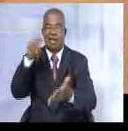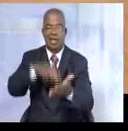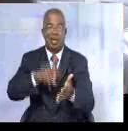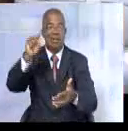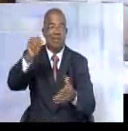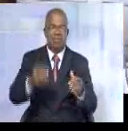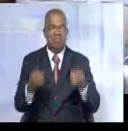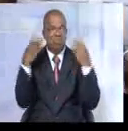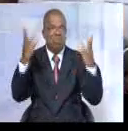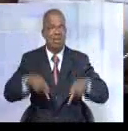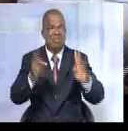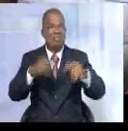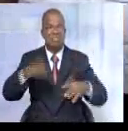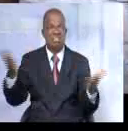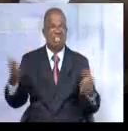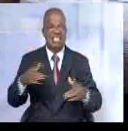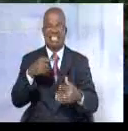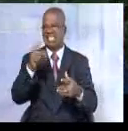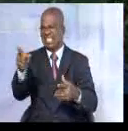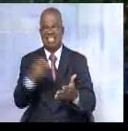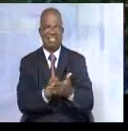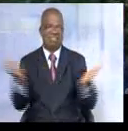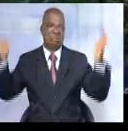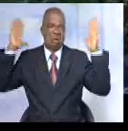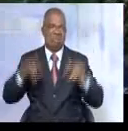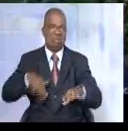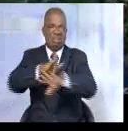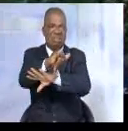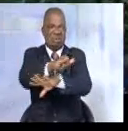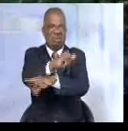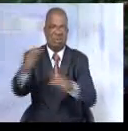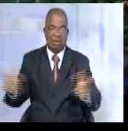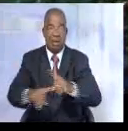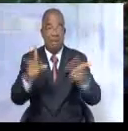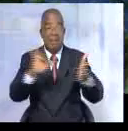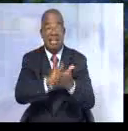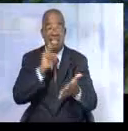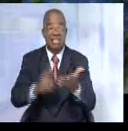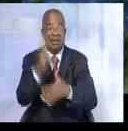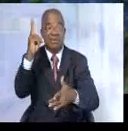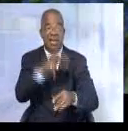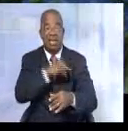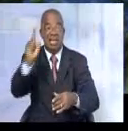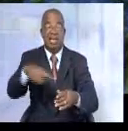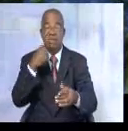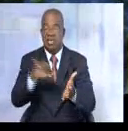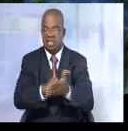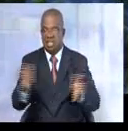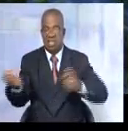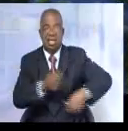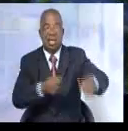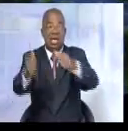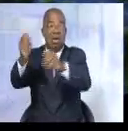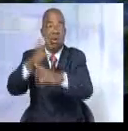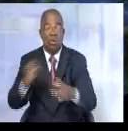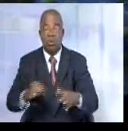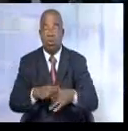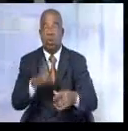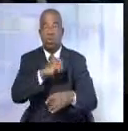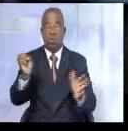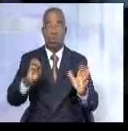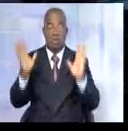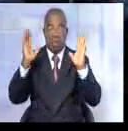chez le ministre Haché Patrick, il y a de gros dossiers qui sortent. L'autoroute à péage Abidjan-Grand-Bassam, c'est un investissement de 62 milliards de